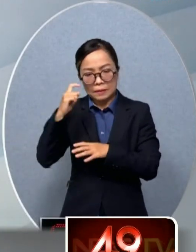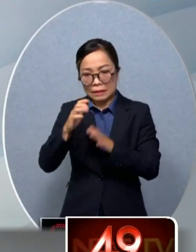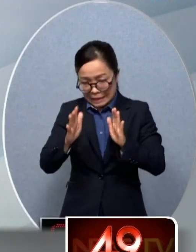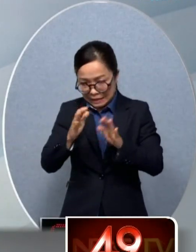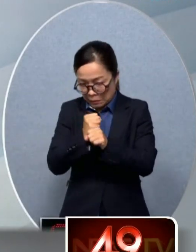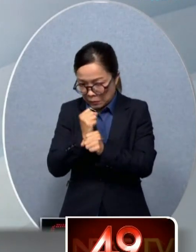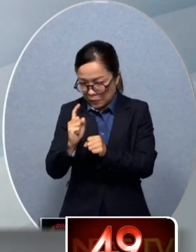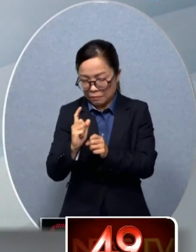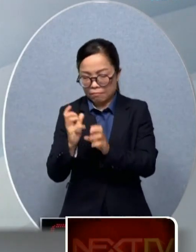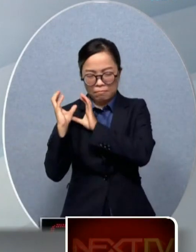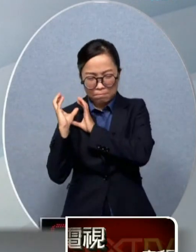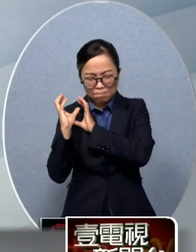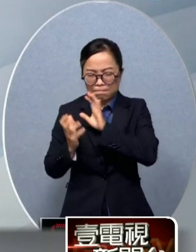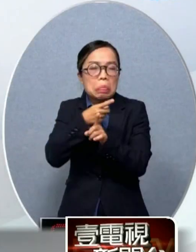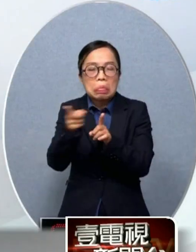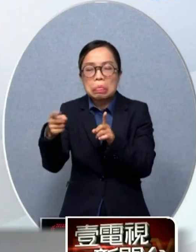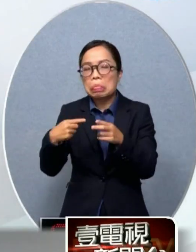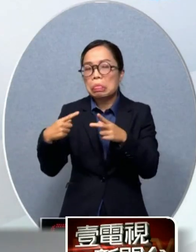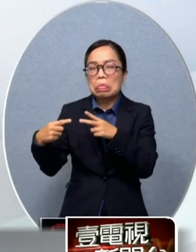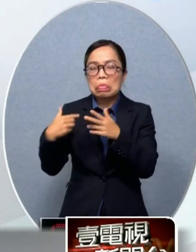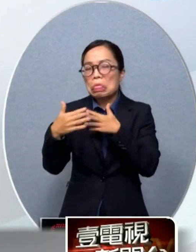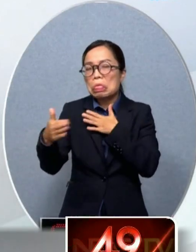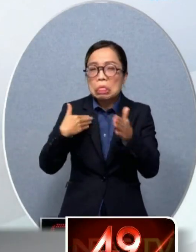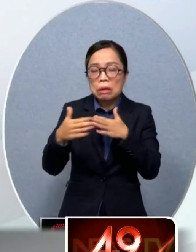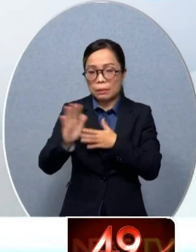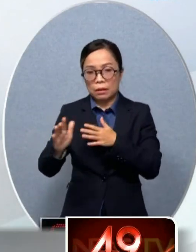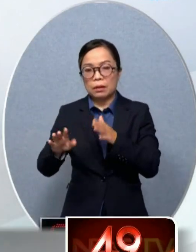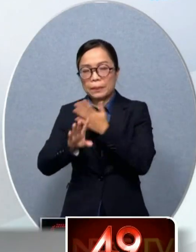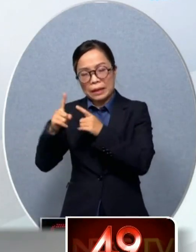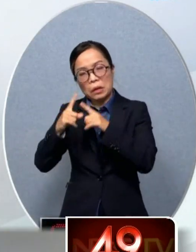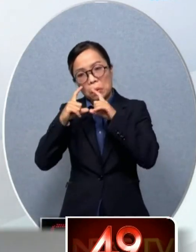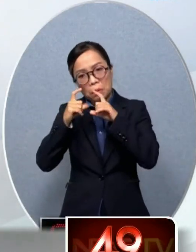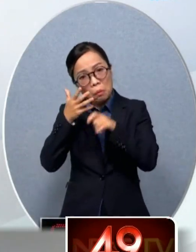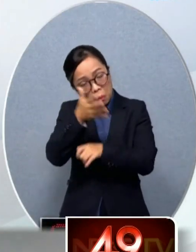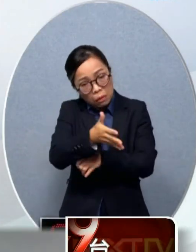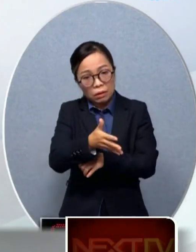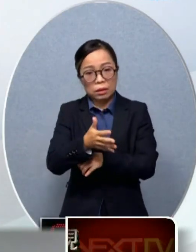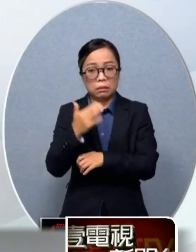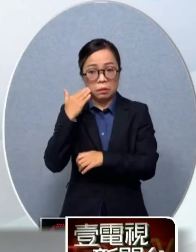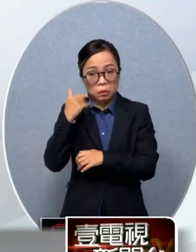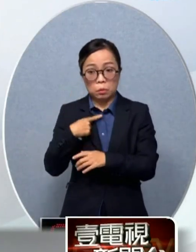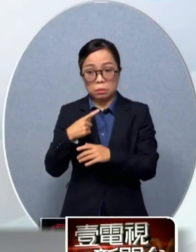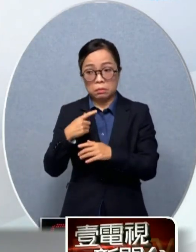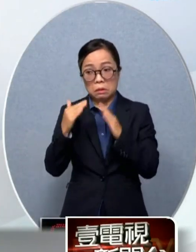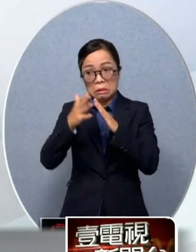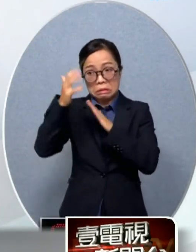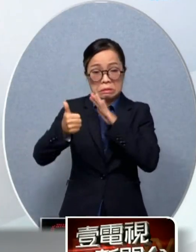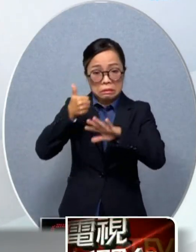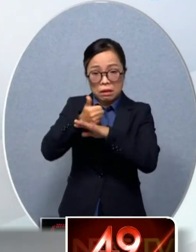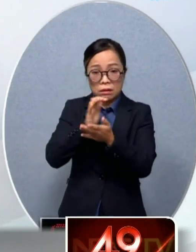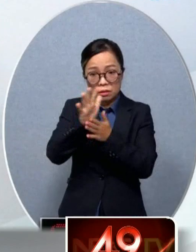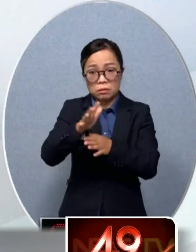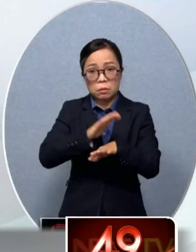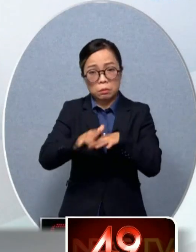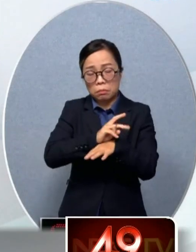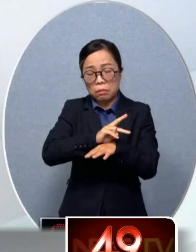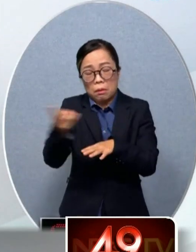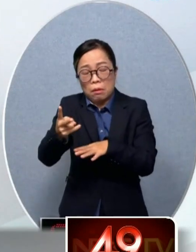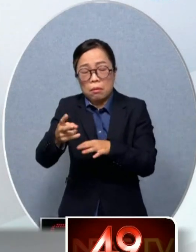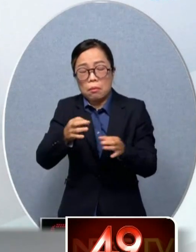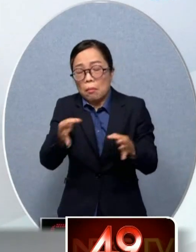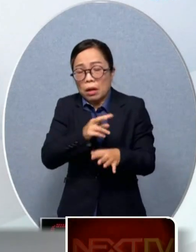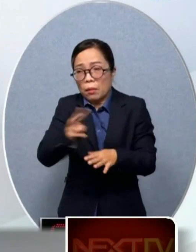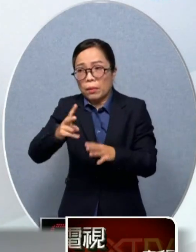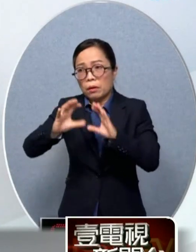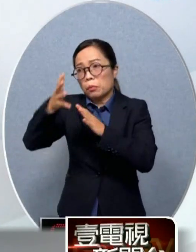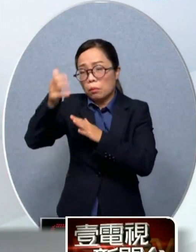现在拥有工作的责任。 人家问你啊，哦，这个如果选了市长，好，之后会不会要去选总统，就